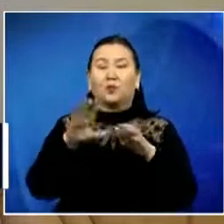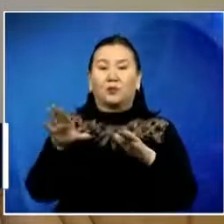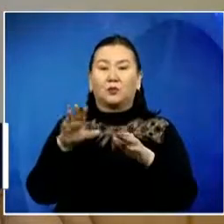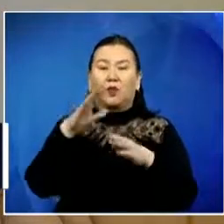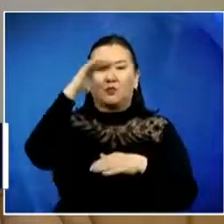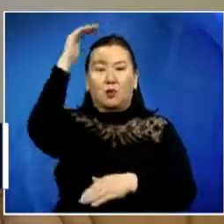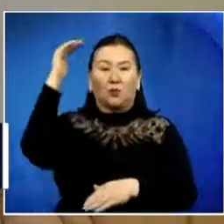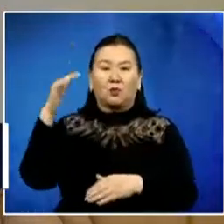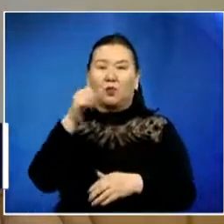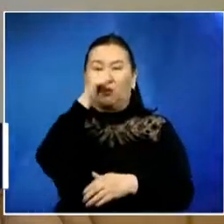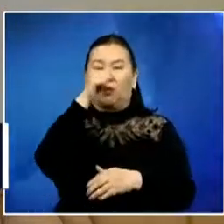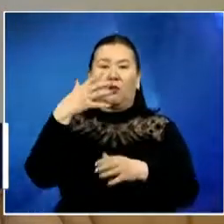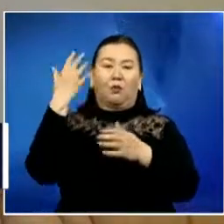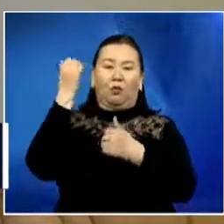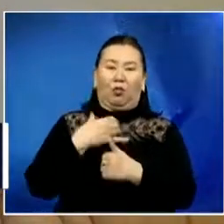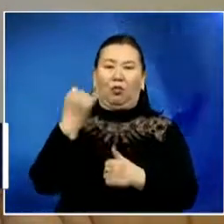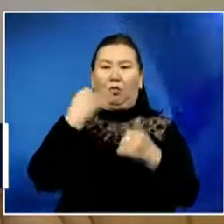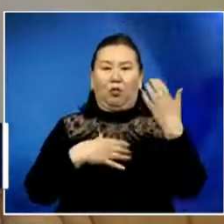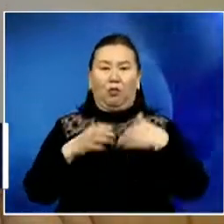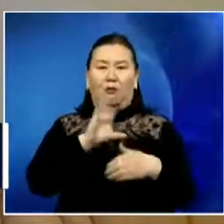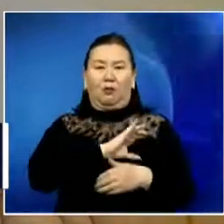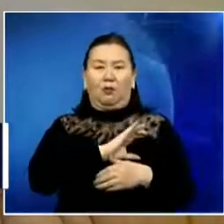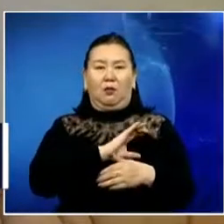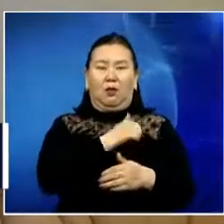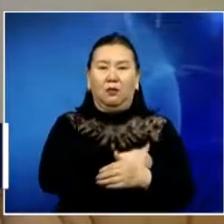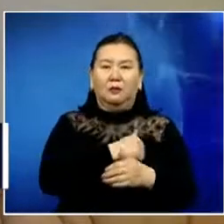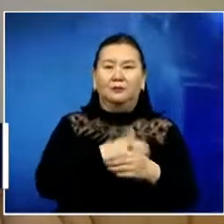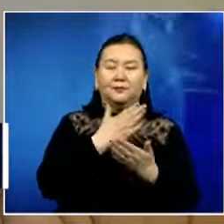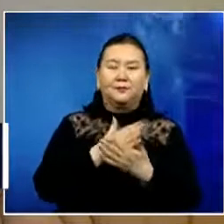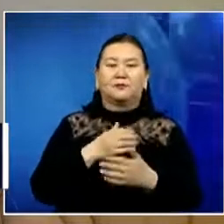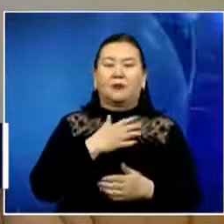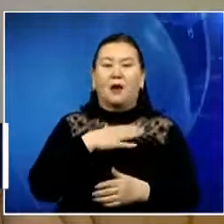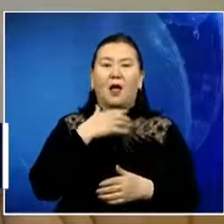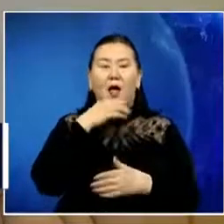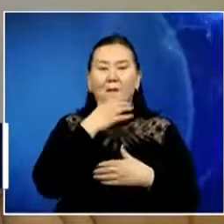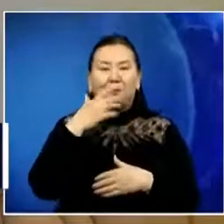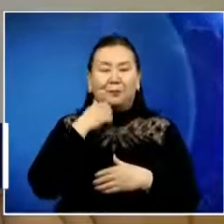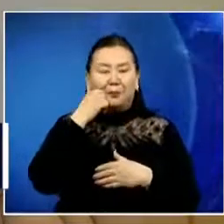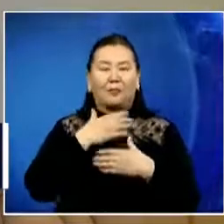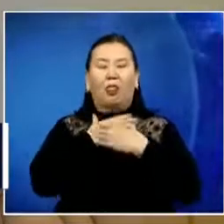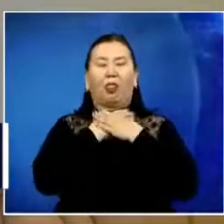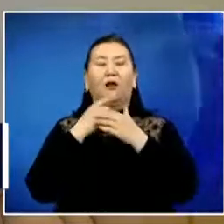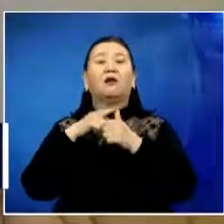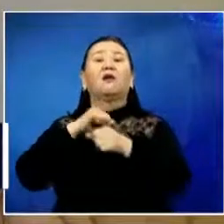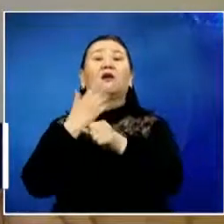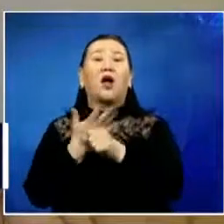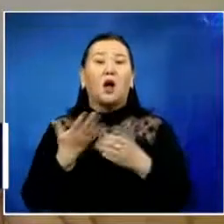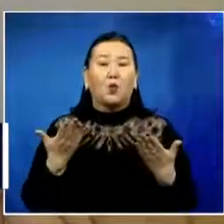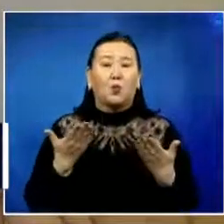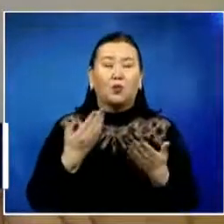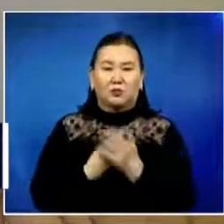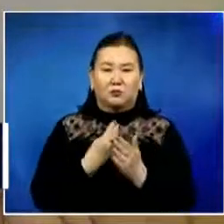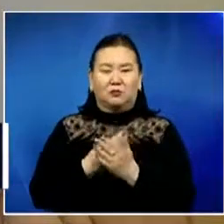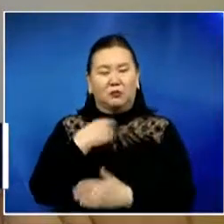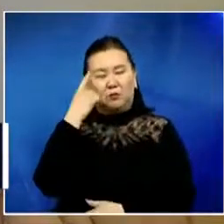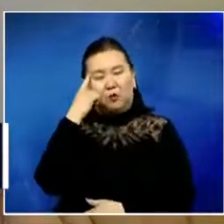хүмүүст дээрлүүлчихмөттэй тэр сэтгэл зүүн ингээд докторгүй байдалд орчин ухтай амиа хорчлаа шүү дээ. Тий тэрний хариуцлагыг хэн үүрж байгаа юм бол гэдэг тэрийг би